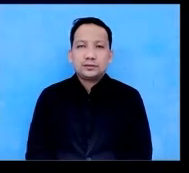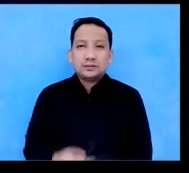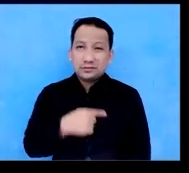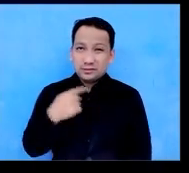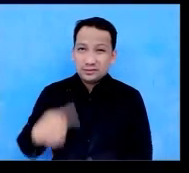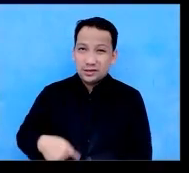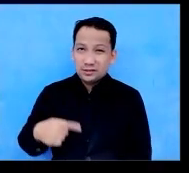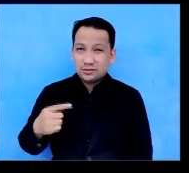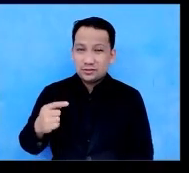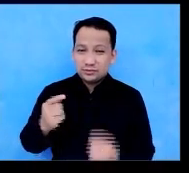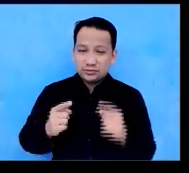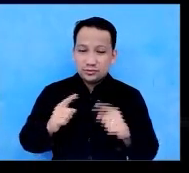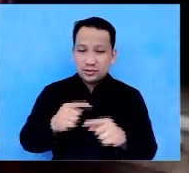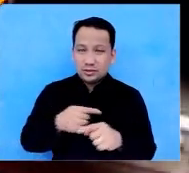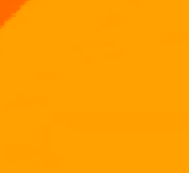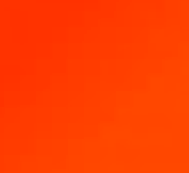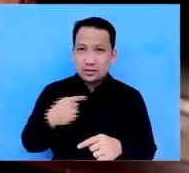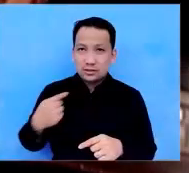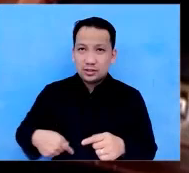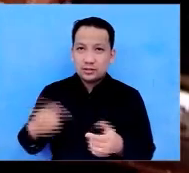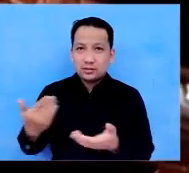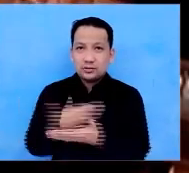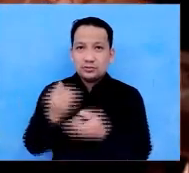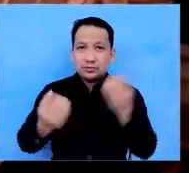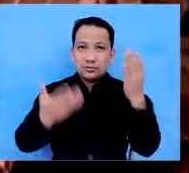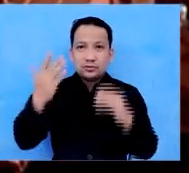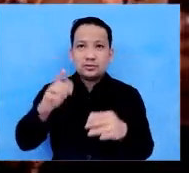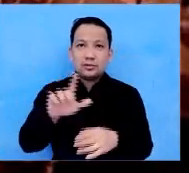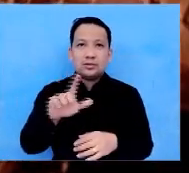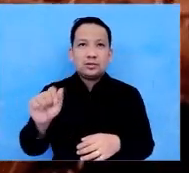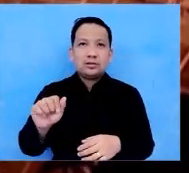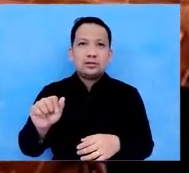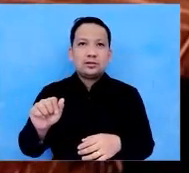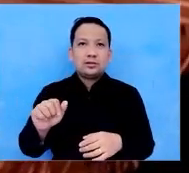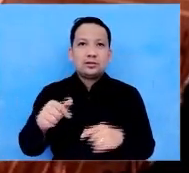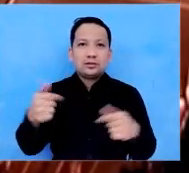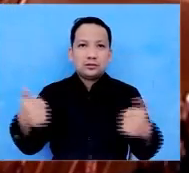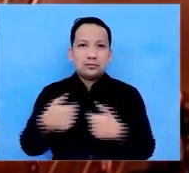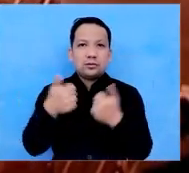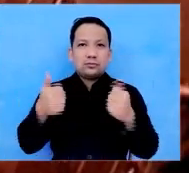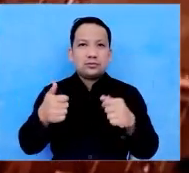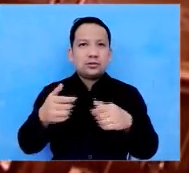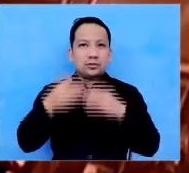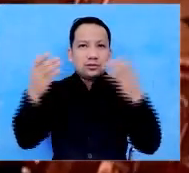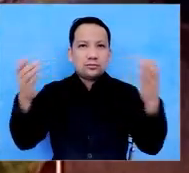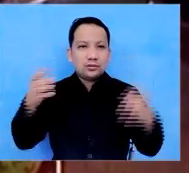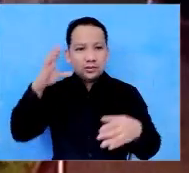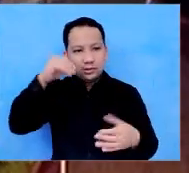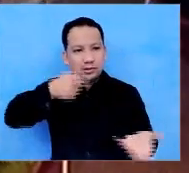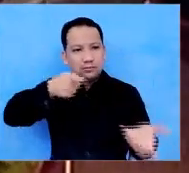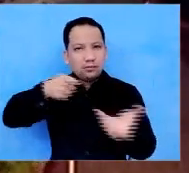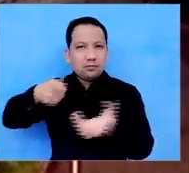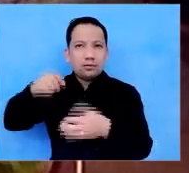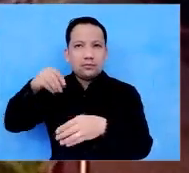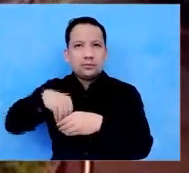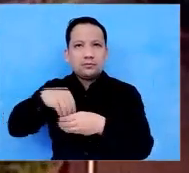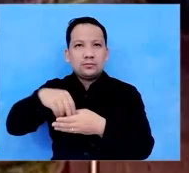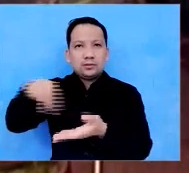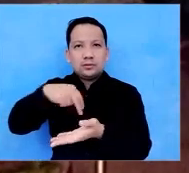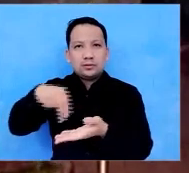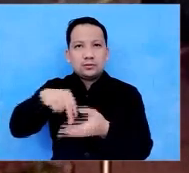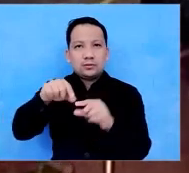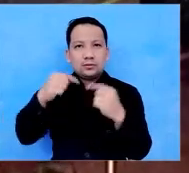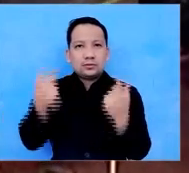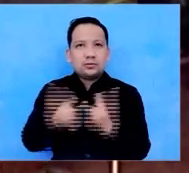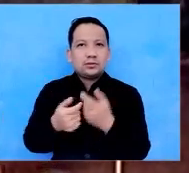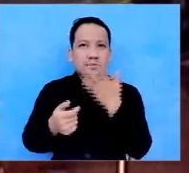sa Los Angeles sa Amerika. Sa gitna kasi ng selebrasyon, isang lalaki ang walang habas na namaril. Nasa loob ng isang dance studio ang mga biktima